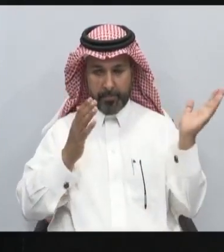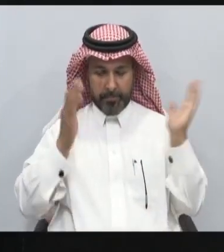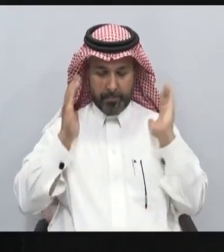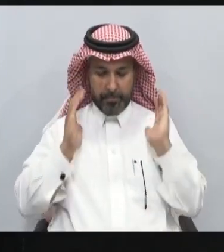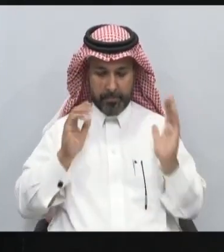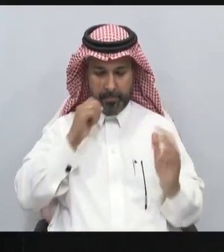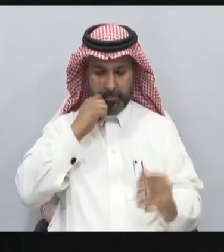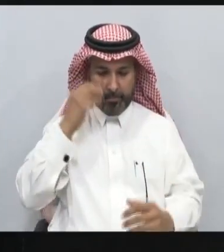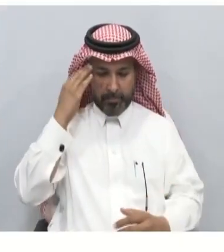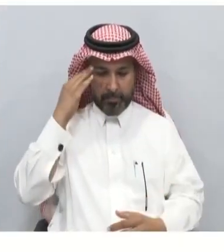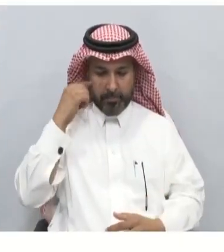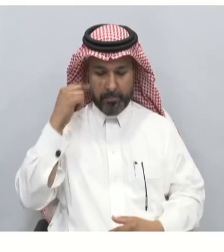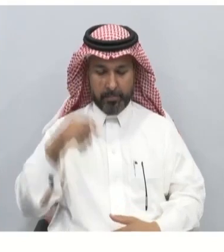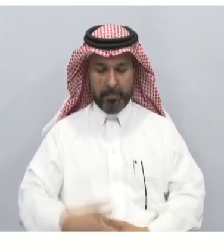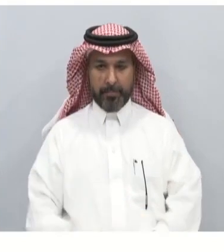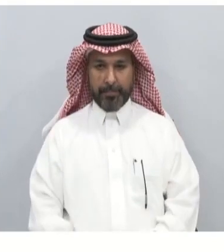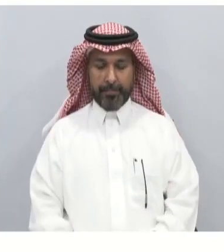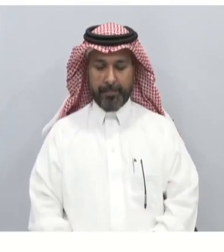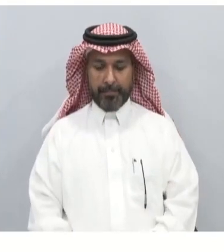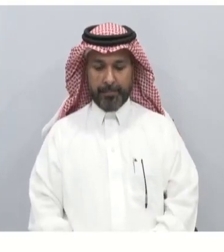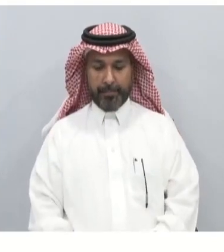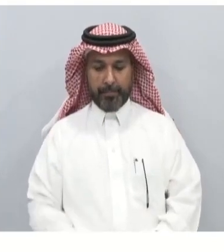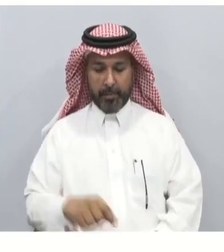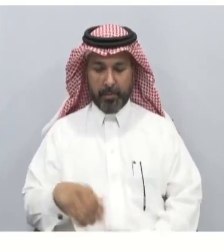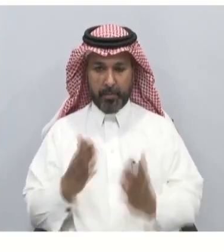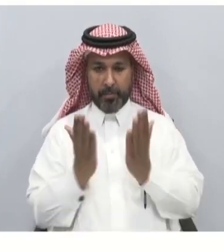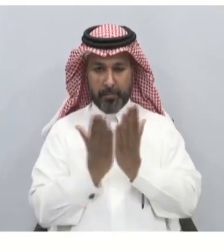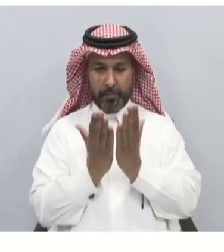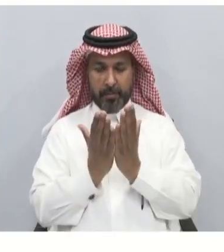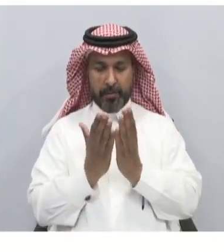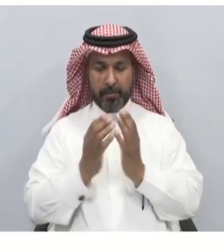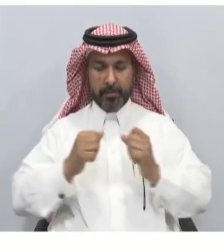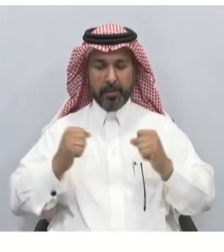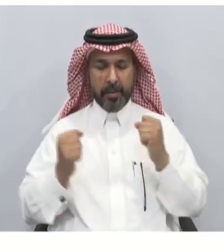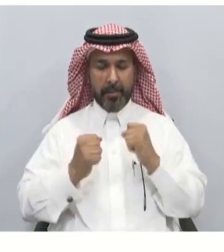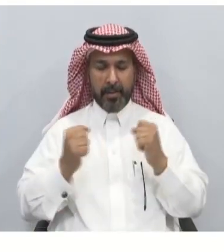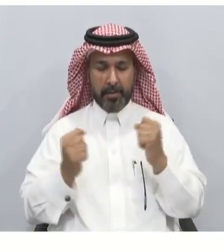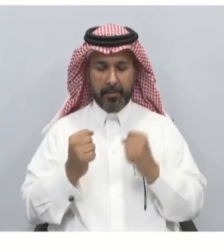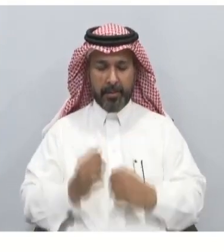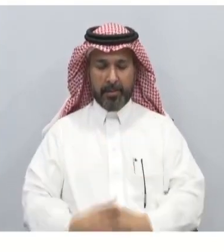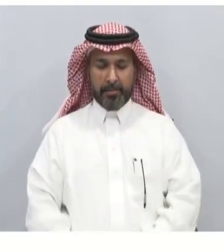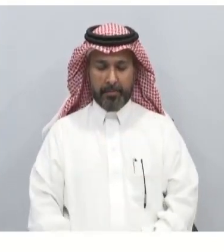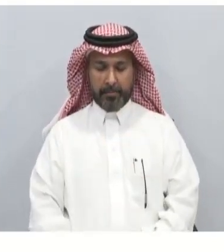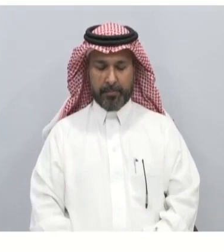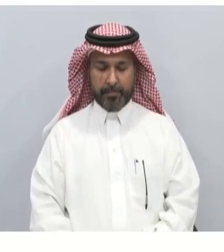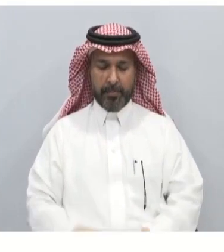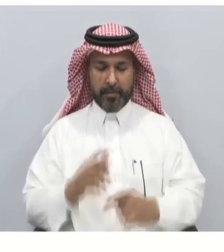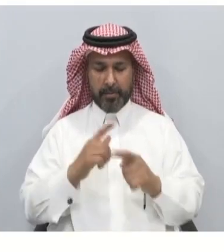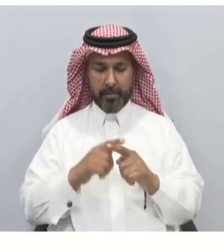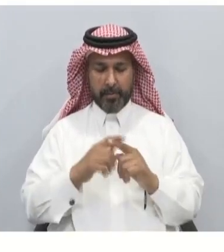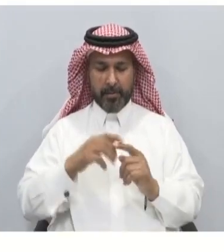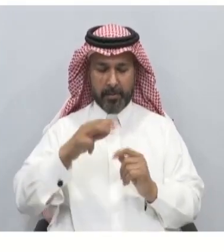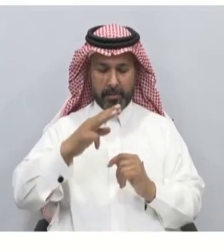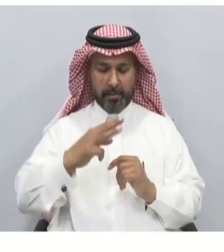أعزائي الطلاب، عزيزاتي الطالبات. اليوم إن شاء الله بإذن الله نبدأ إثراءات الفصل الثامن اللي هو في